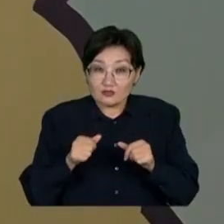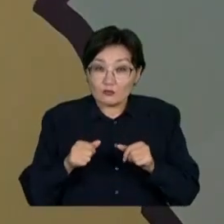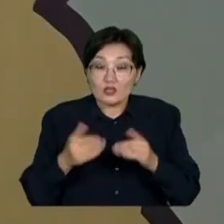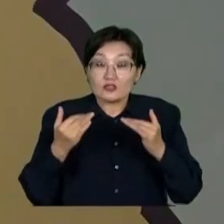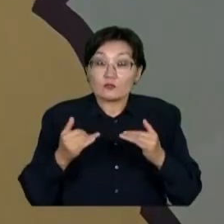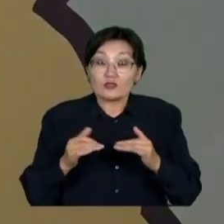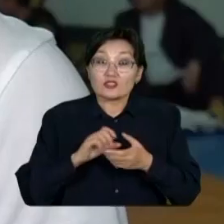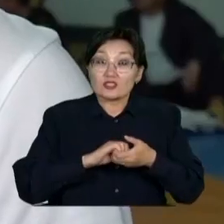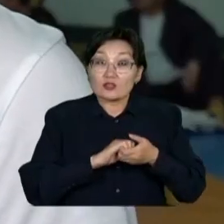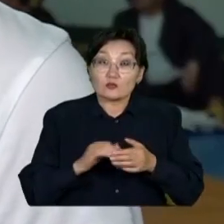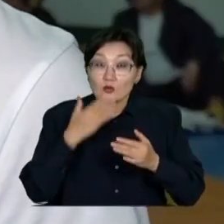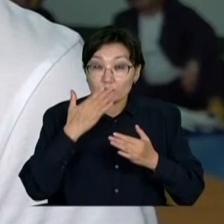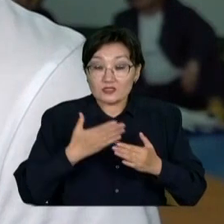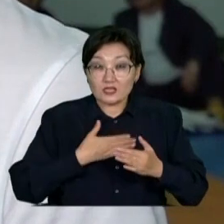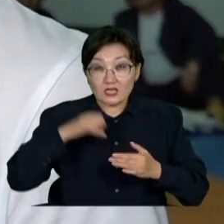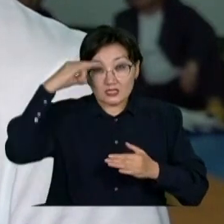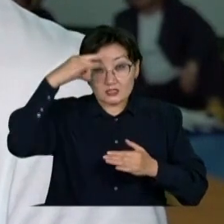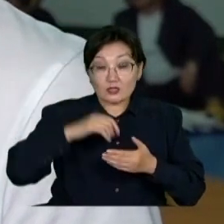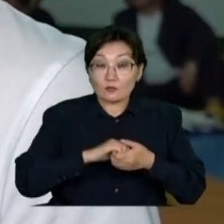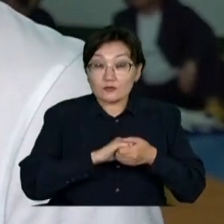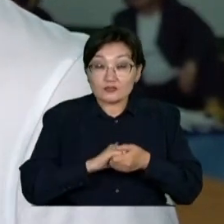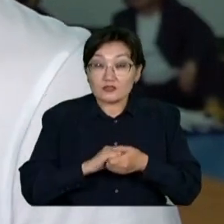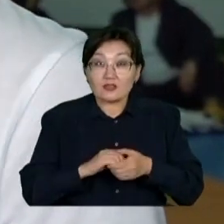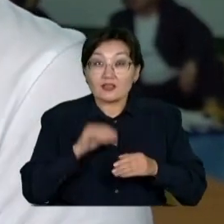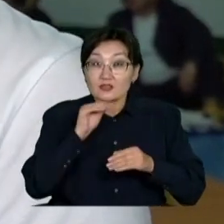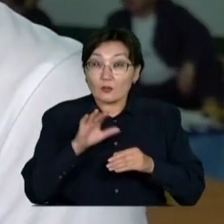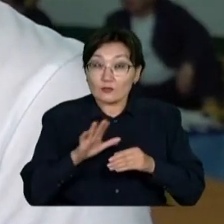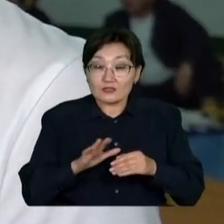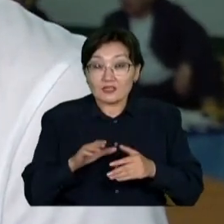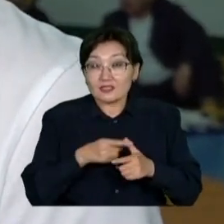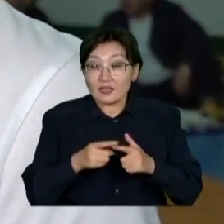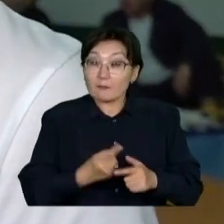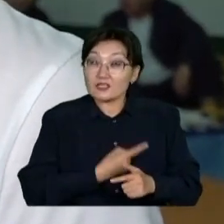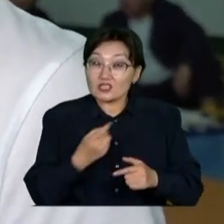здесь борются только любители казахша-курес, но никак не профессионалы или мастера спорта.